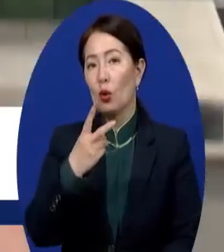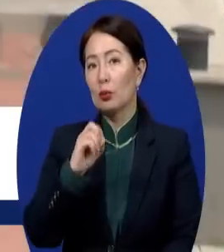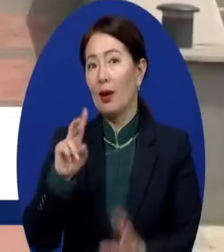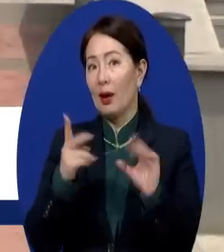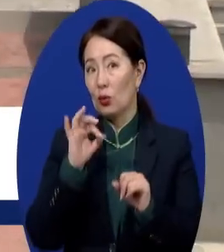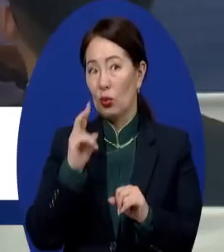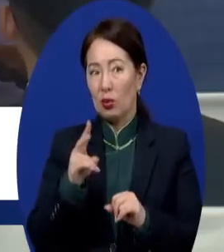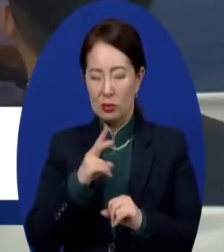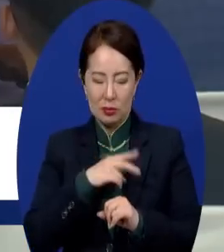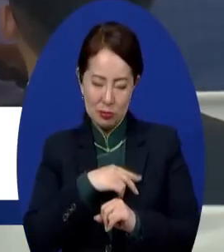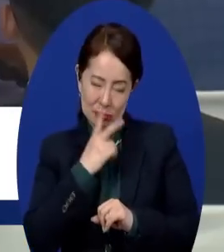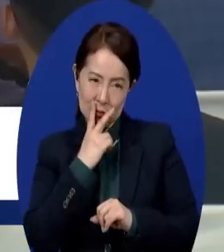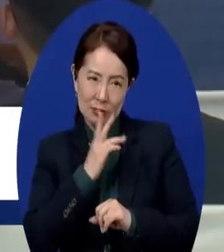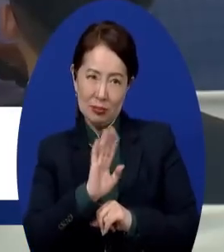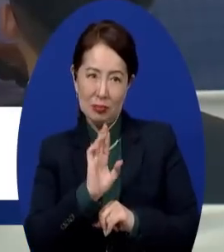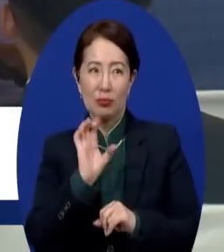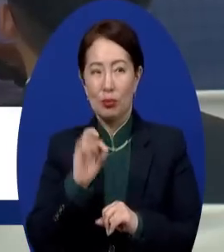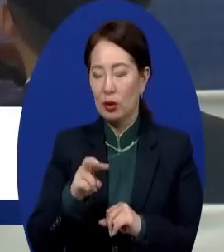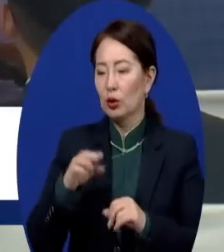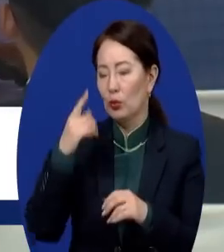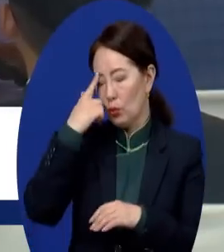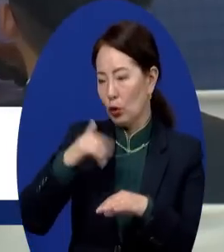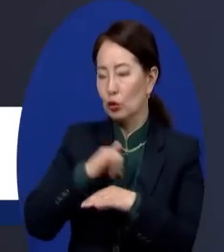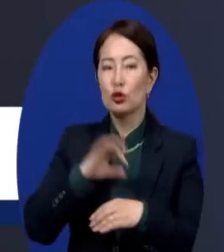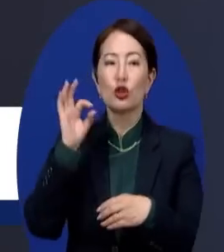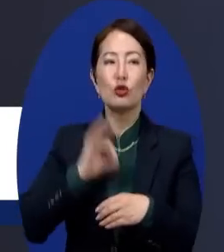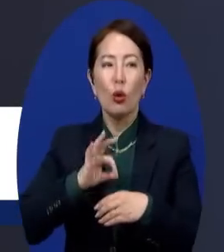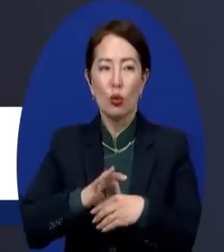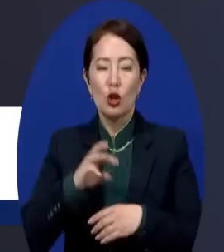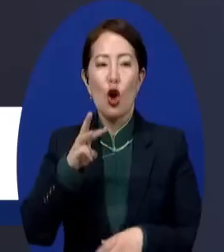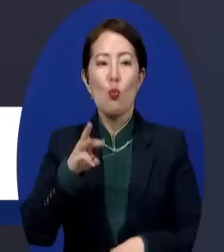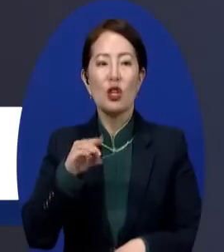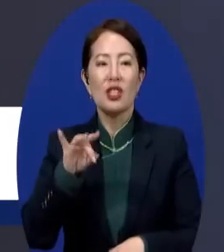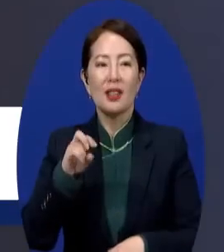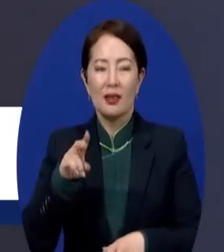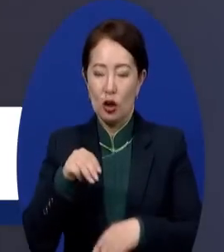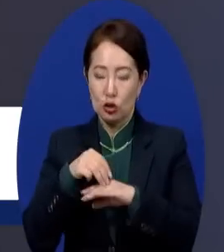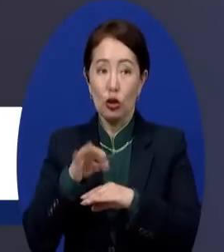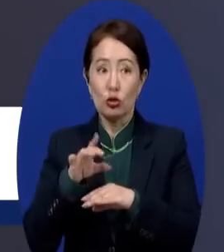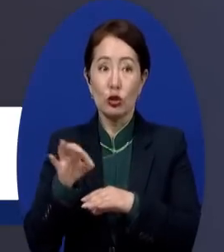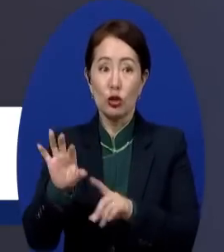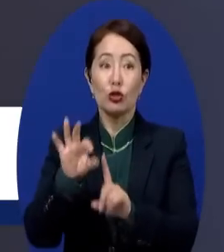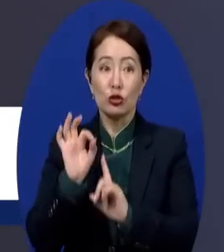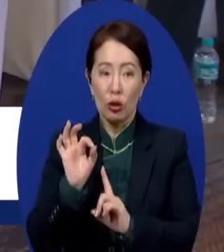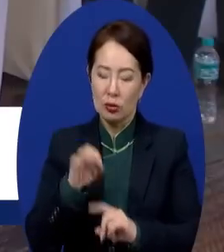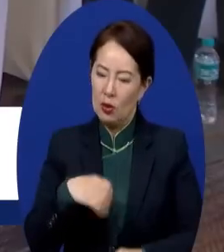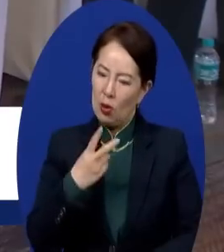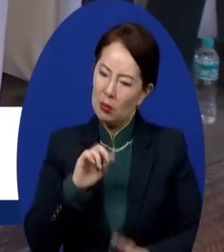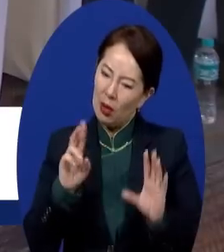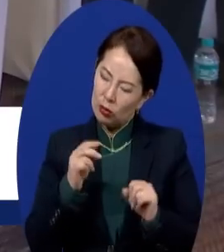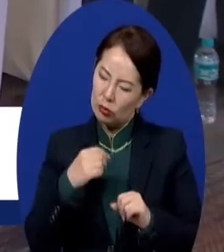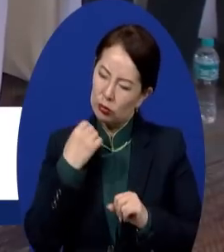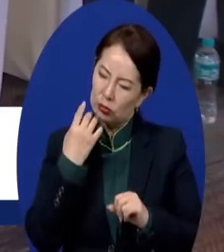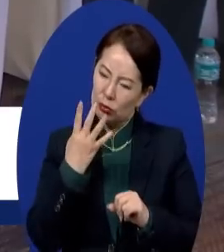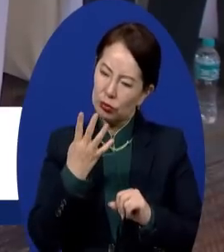2012 оны тооцвол Монгол улс сонгуулийн мажоритар тогтолцоог сонгож байжээ. 2012 онд